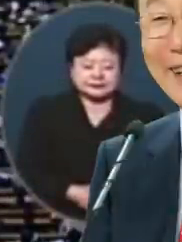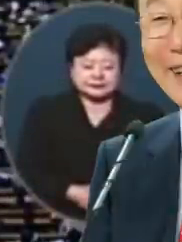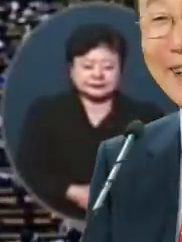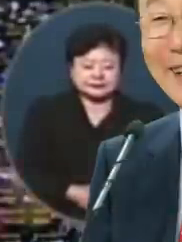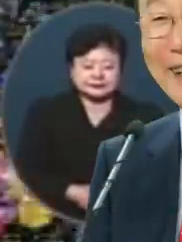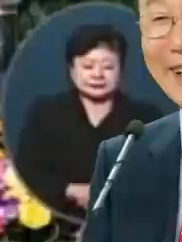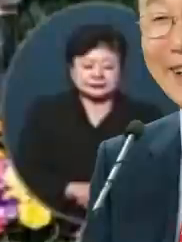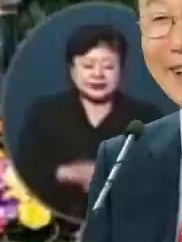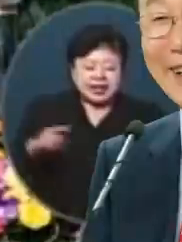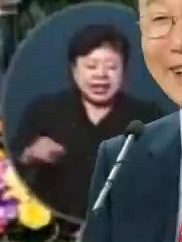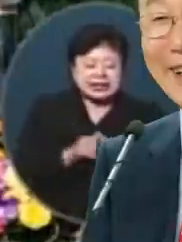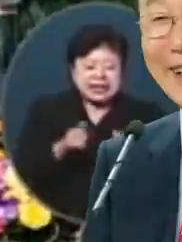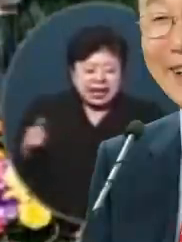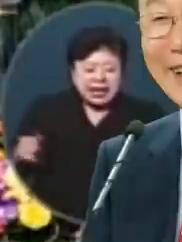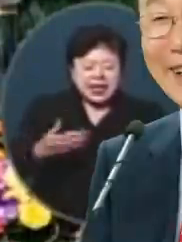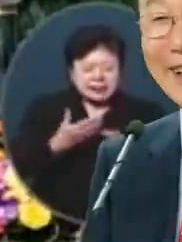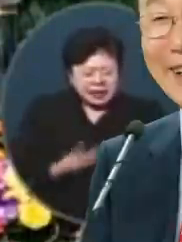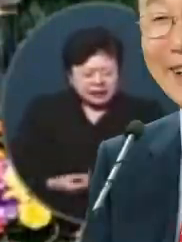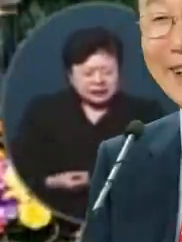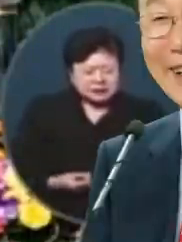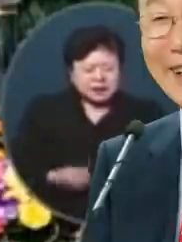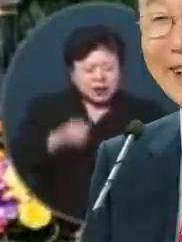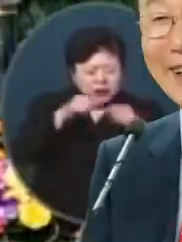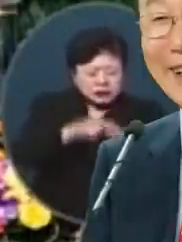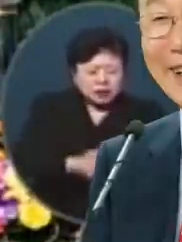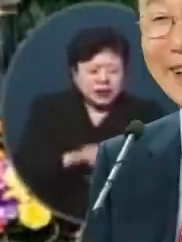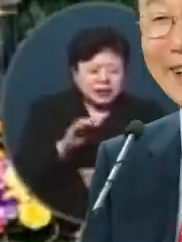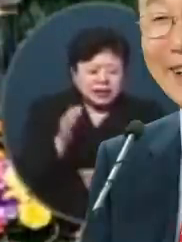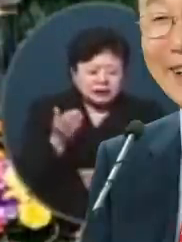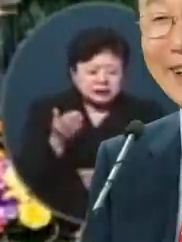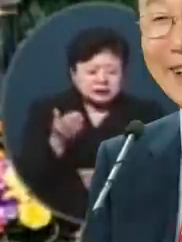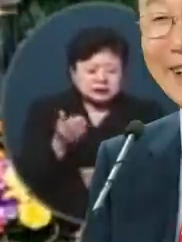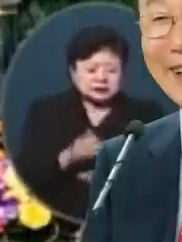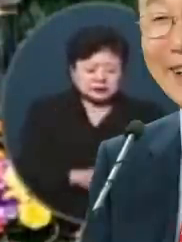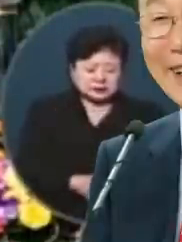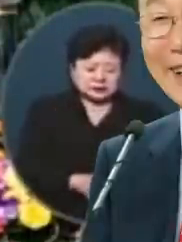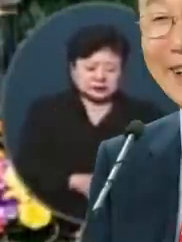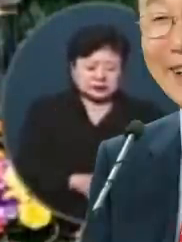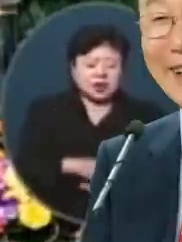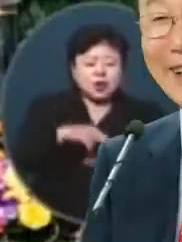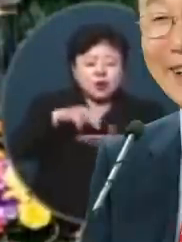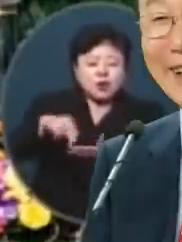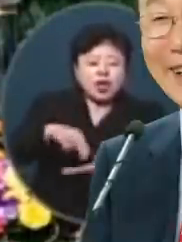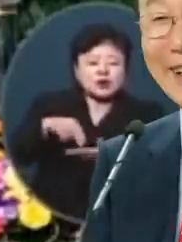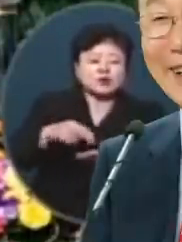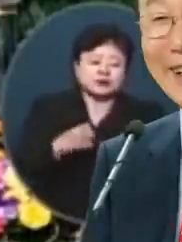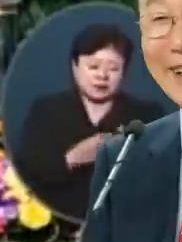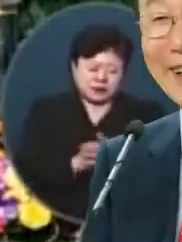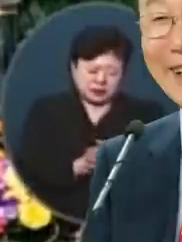엘리야가 그처럼 낙심하여 절망하게 된 것은 외로움 때문이었습니다.